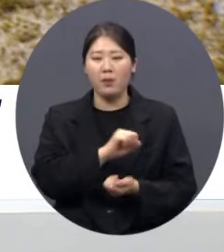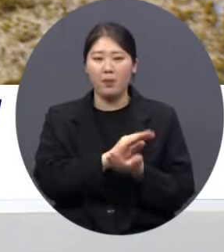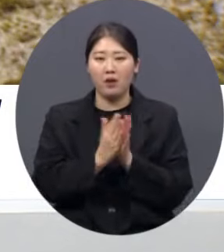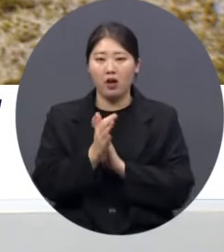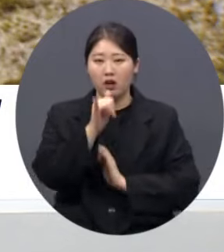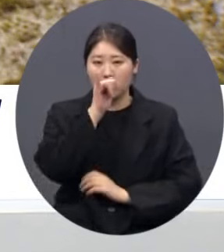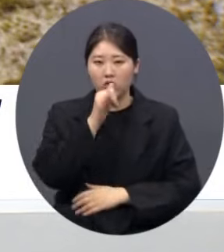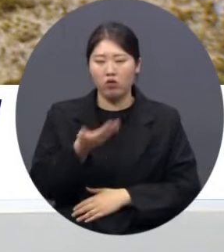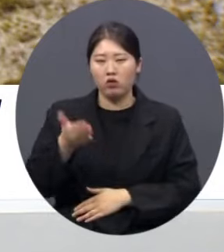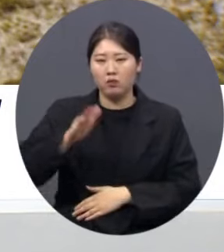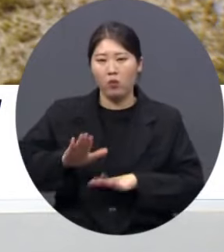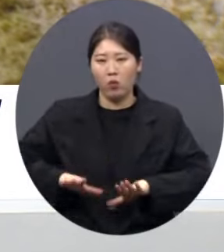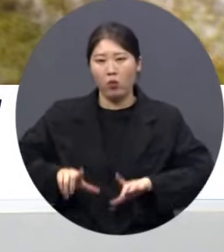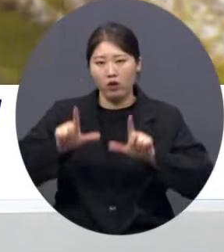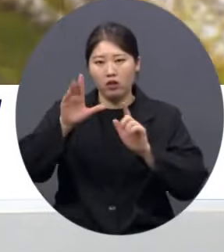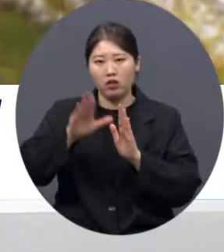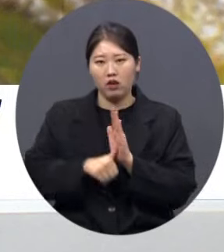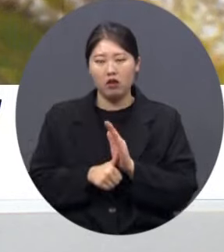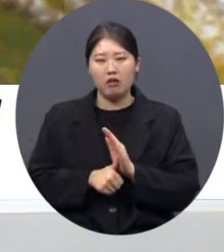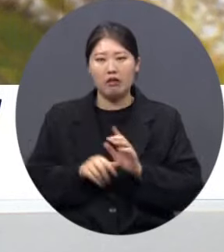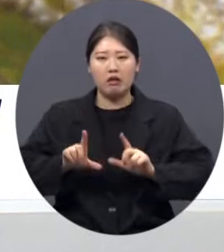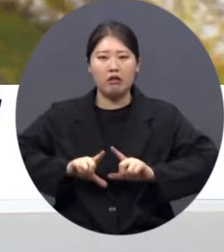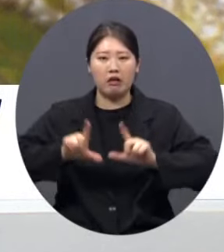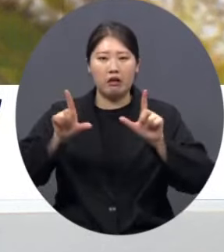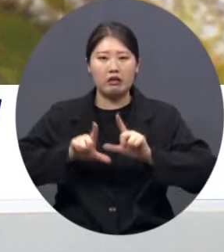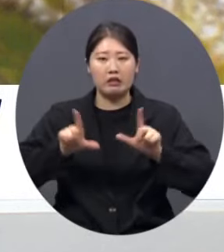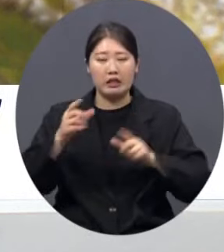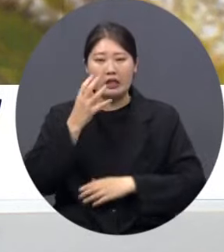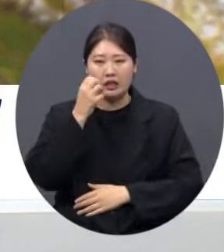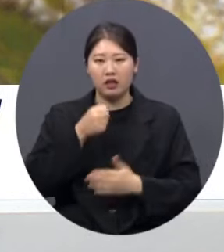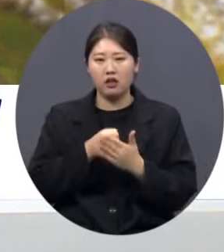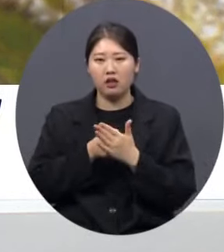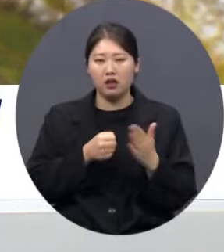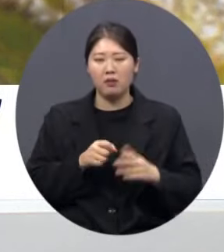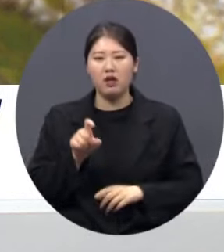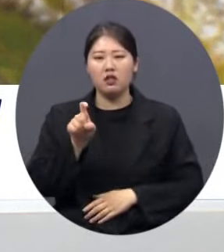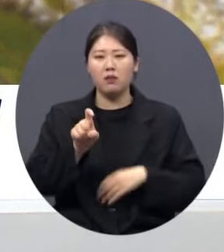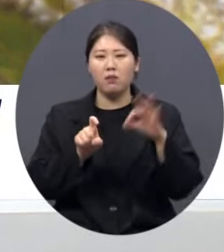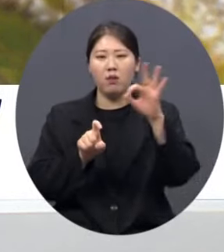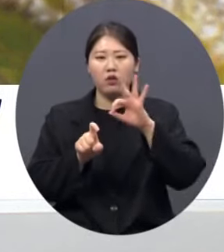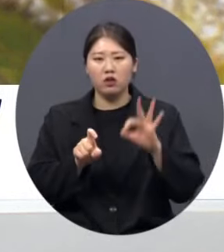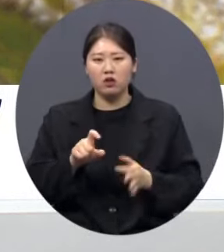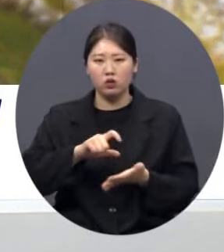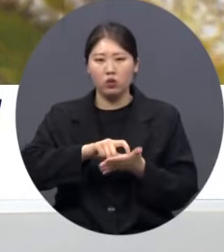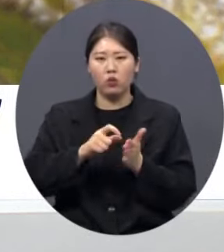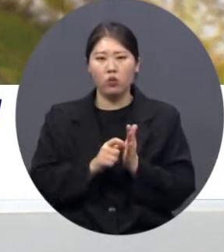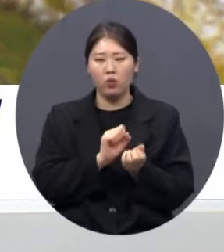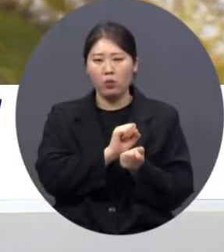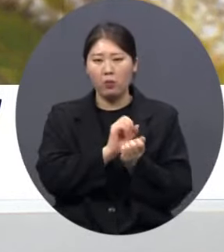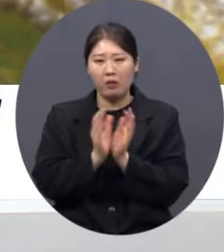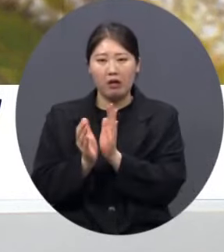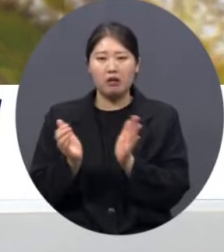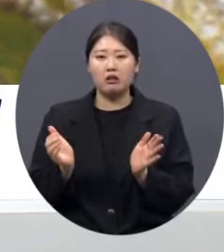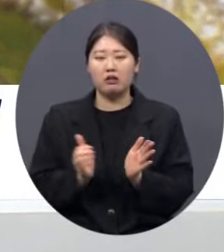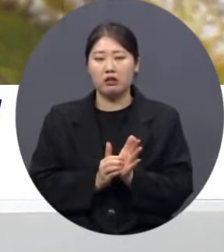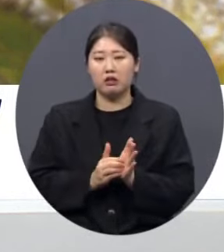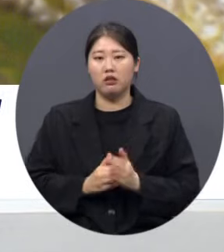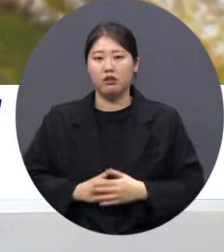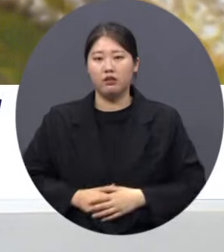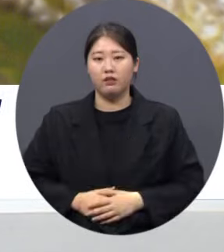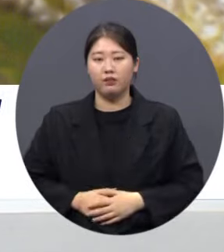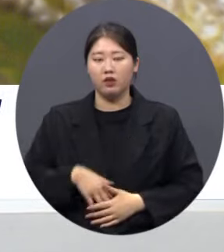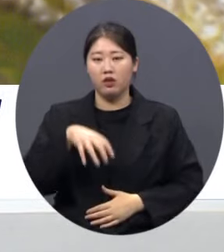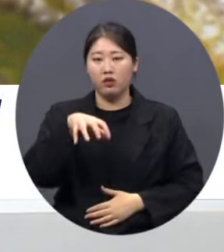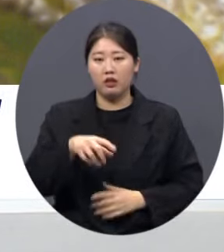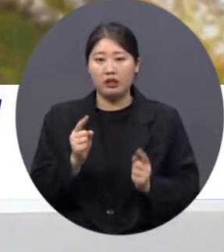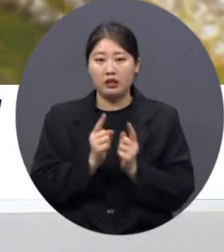하지만 올해는 이상 저온으로이 산철 주이 10% 채 꽃을 피우지 못했다고 합니다 현장을